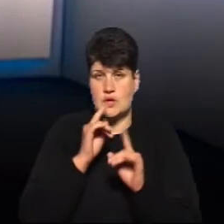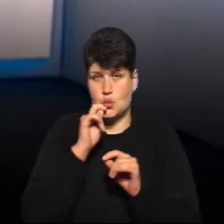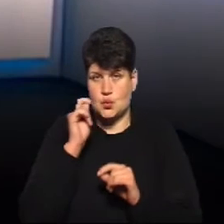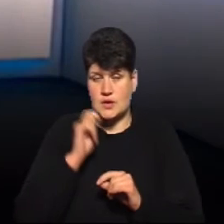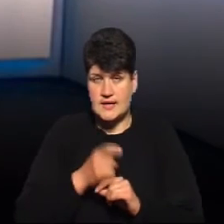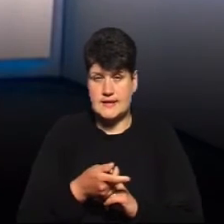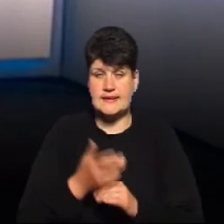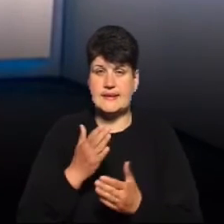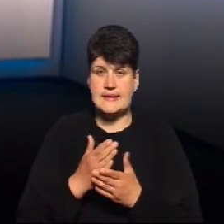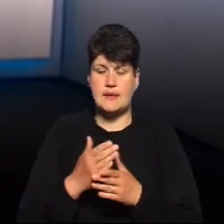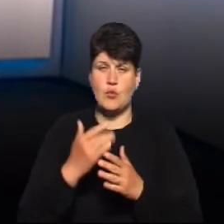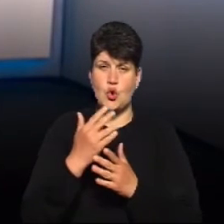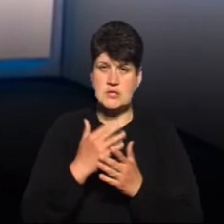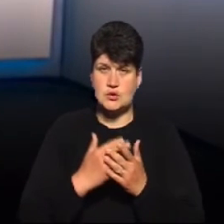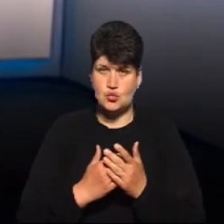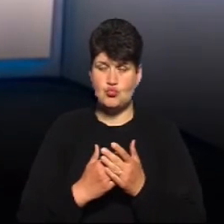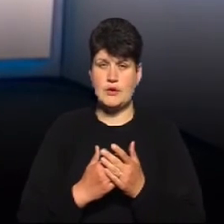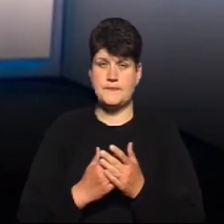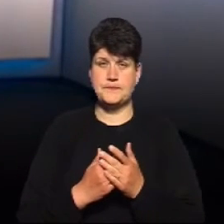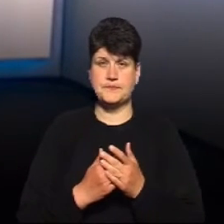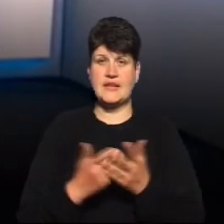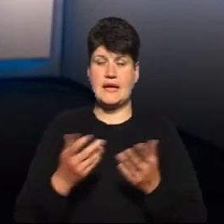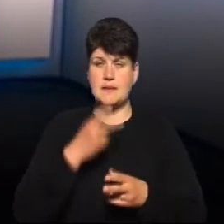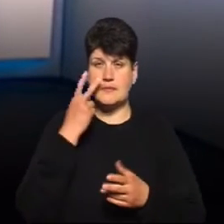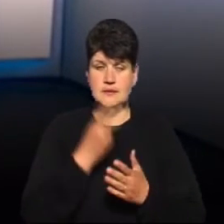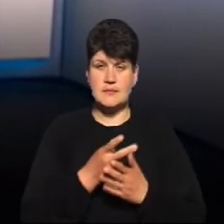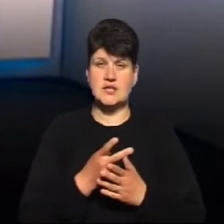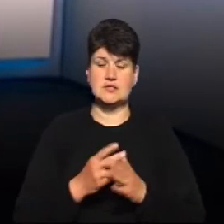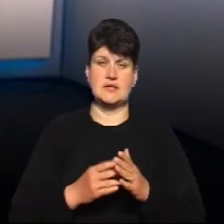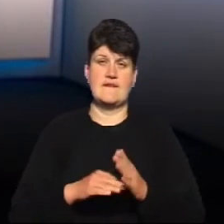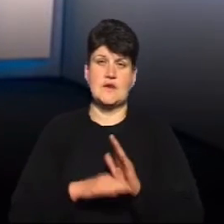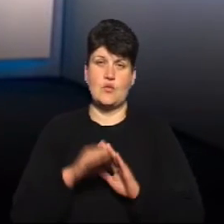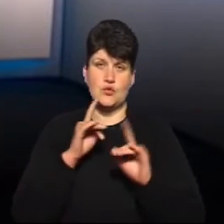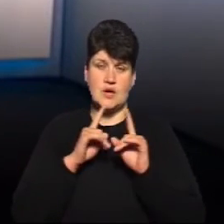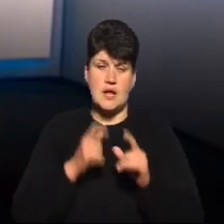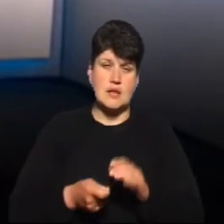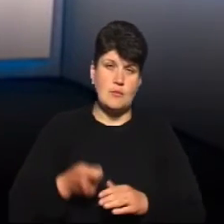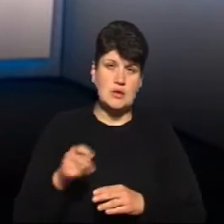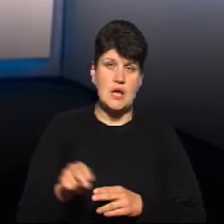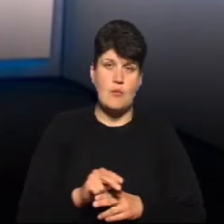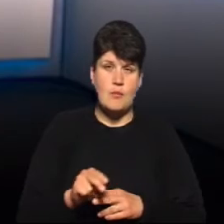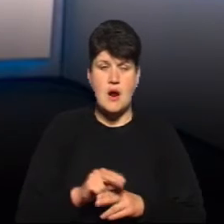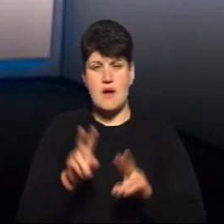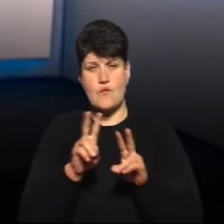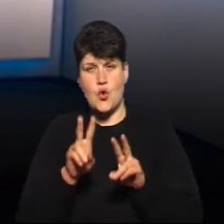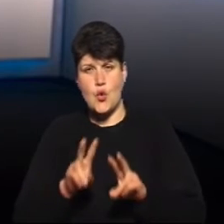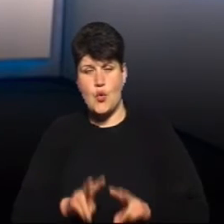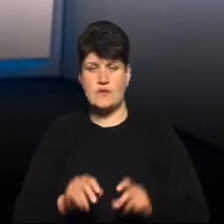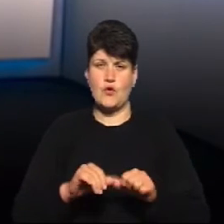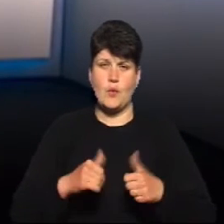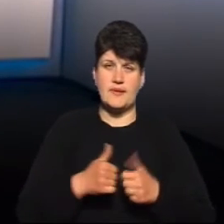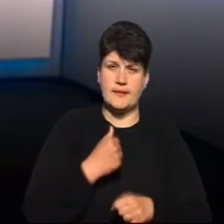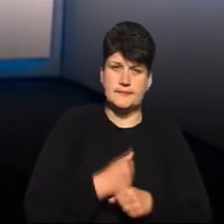певна процедура, процедура, яка передбачена регламентом Верховної Ради України, тобто подання поправок, розгляд в комітетах і так далі. Так,